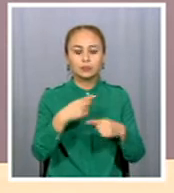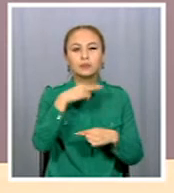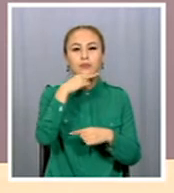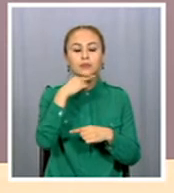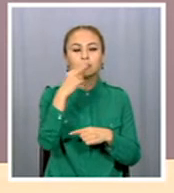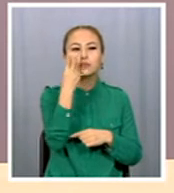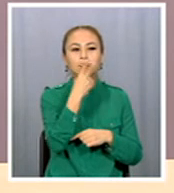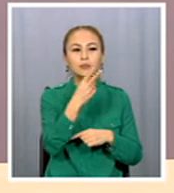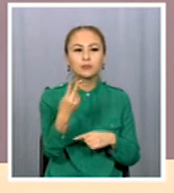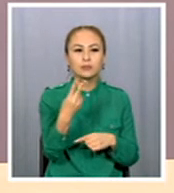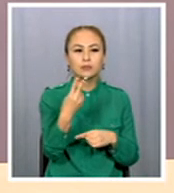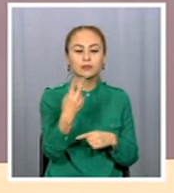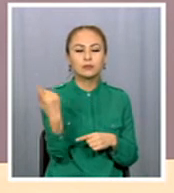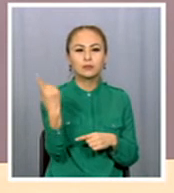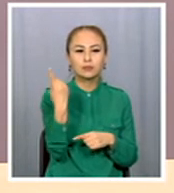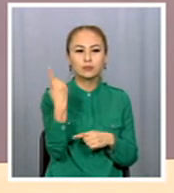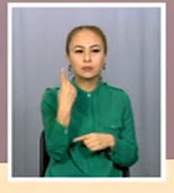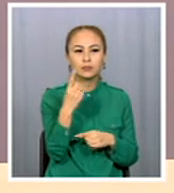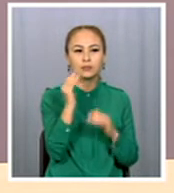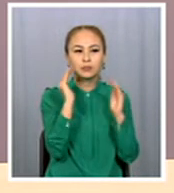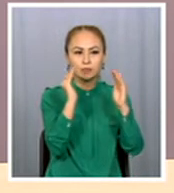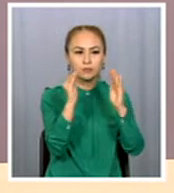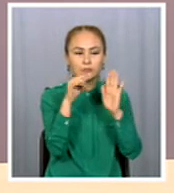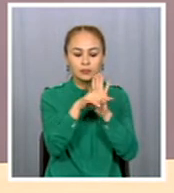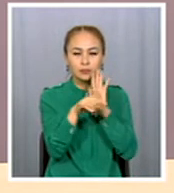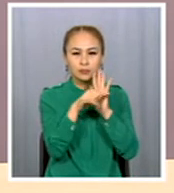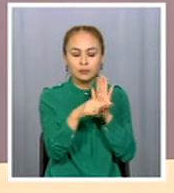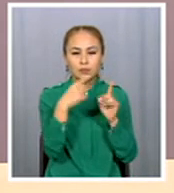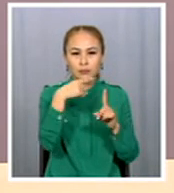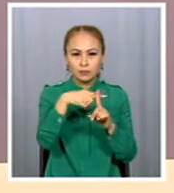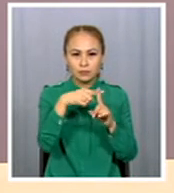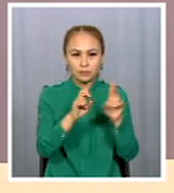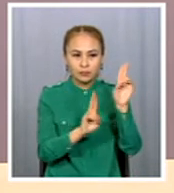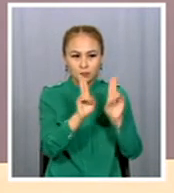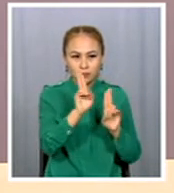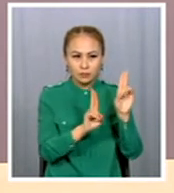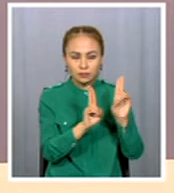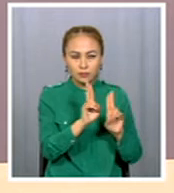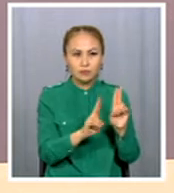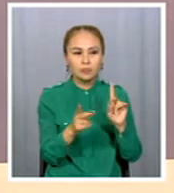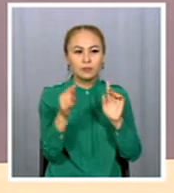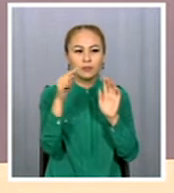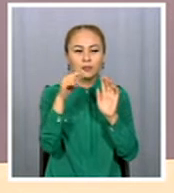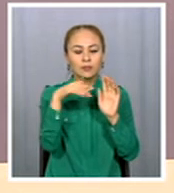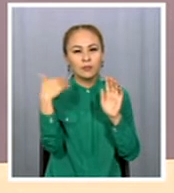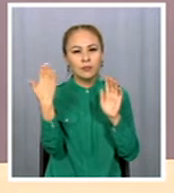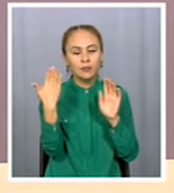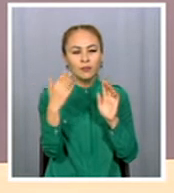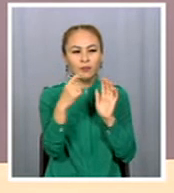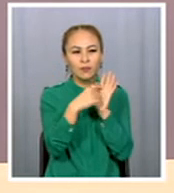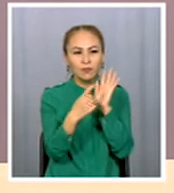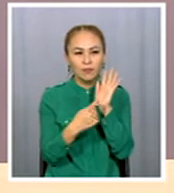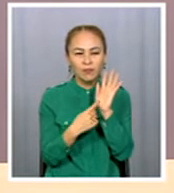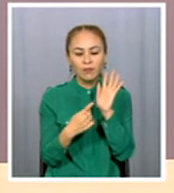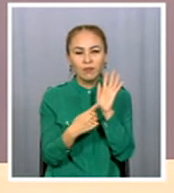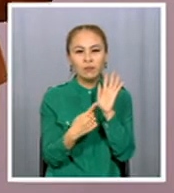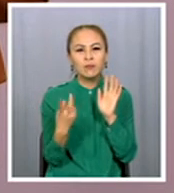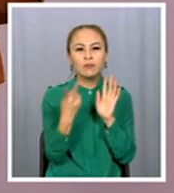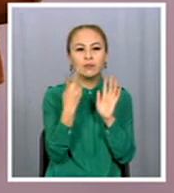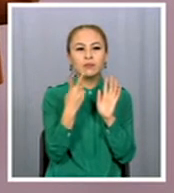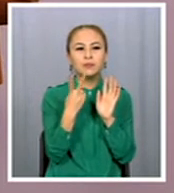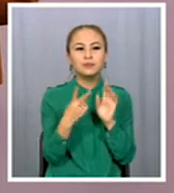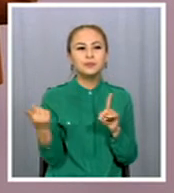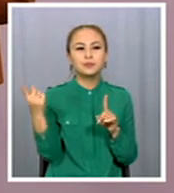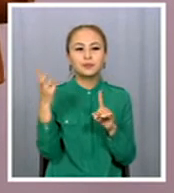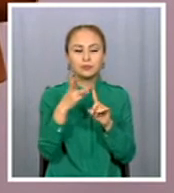аударамыз. Бірінші, жақша ішіндегі қосу амалы, жақша сыртындағы бөлу амалы, екінші,